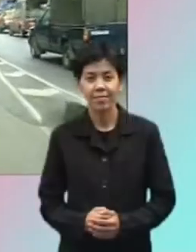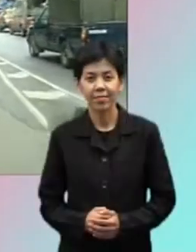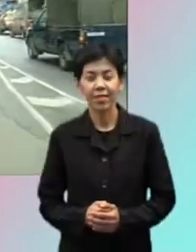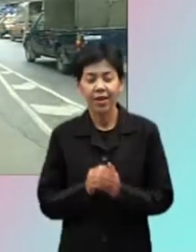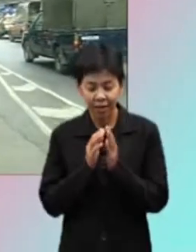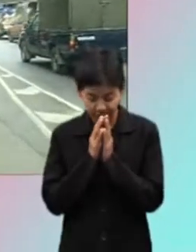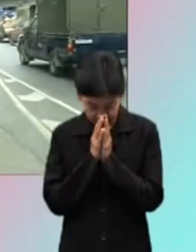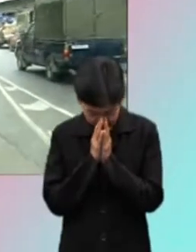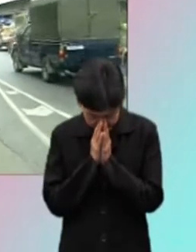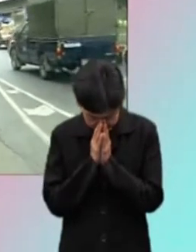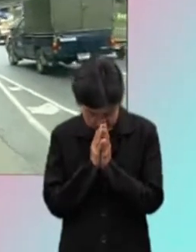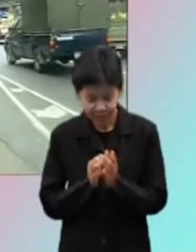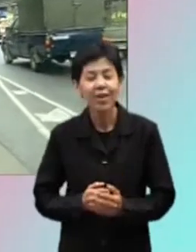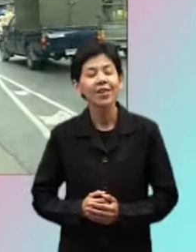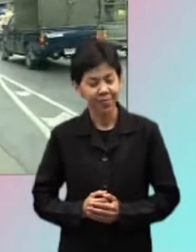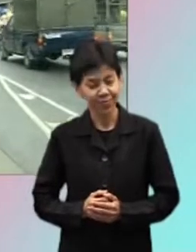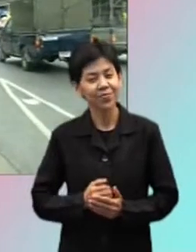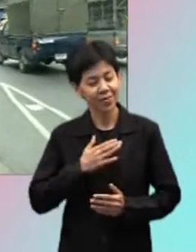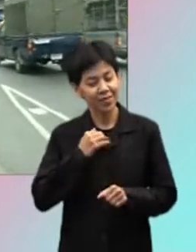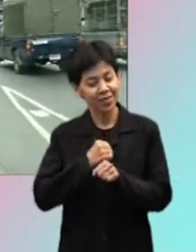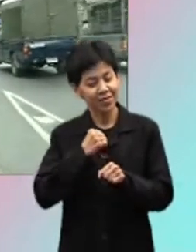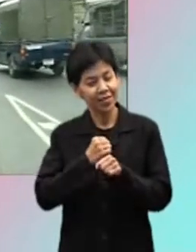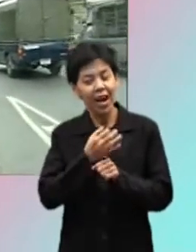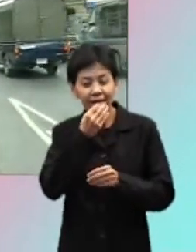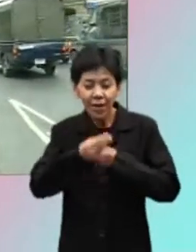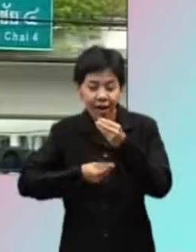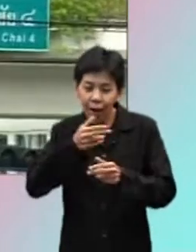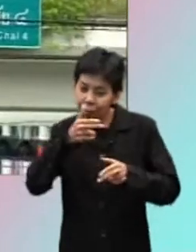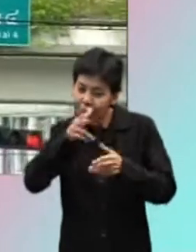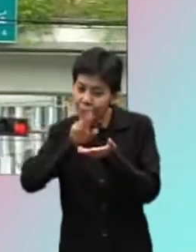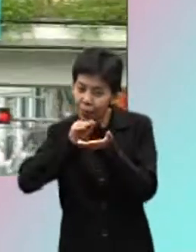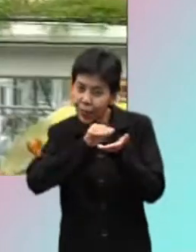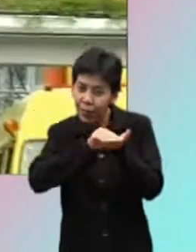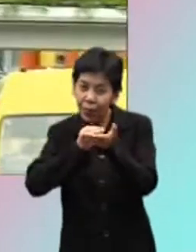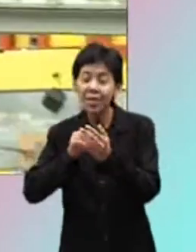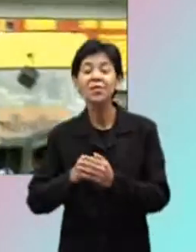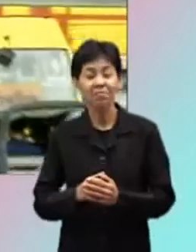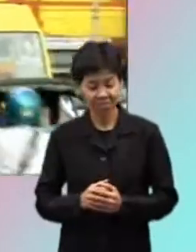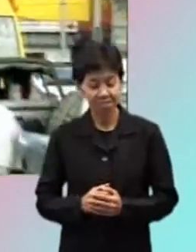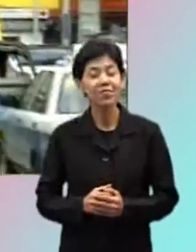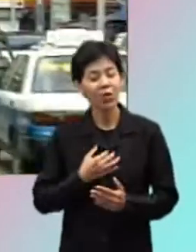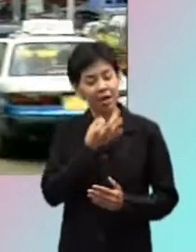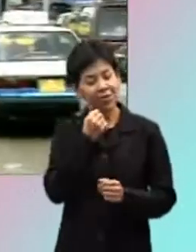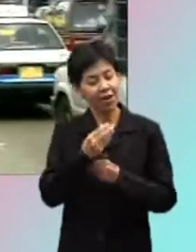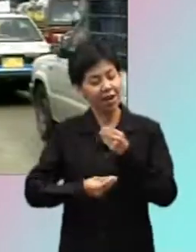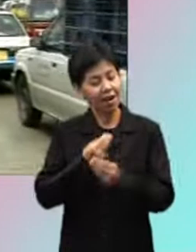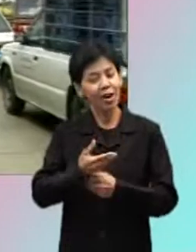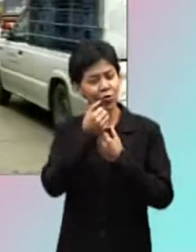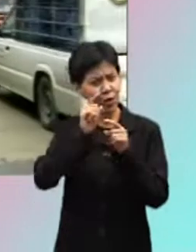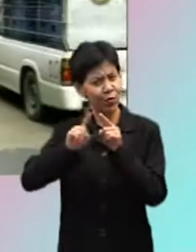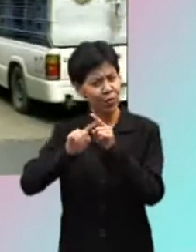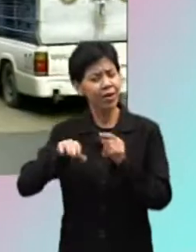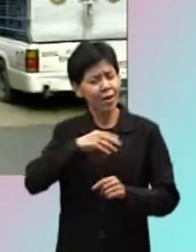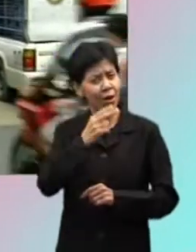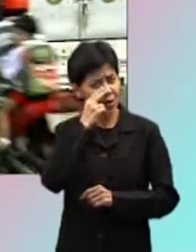สวัสดีครับท่านผู้ชมก็ตามประสาคนทำรายการโทรทัศน์แหละครับก็ต้องตระเวนหาข้อมูลอาชีพดีๆมาฝากท่านผู้ชมเช่นเ